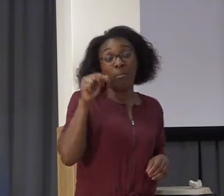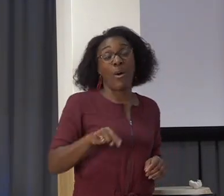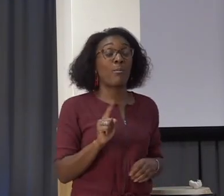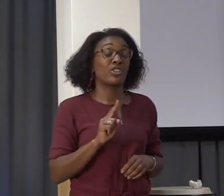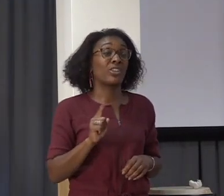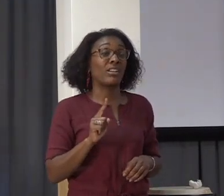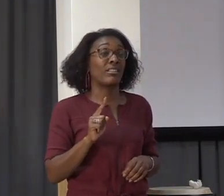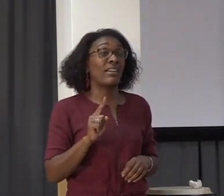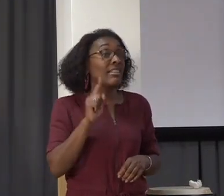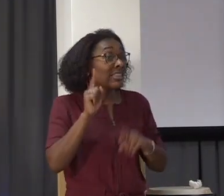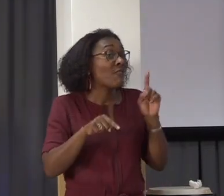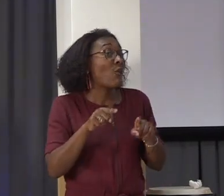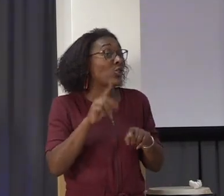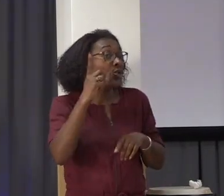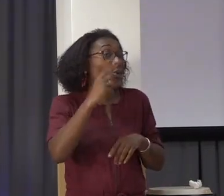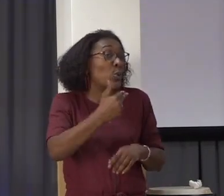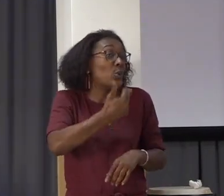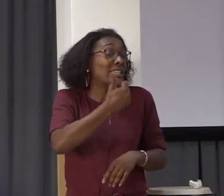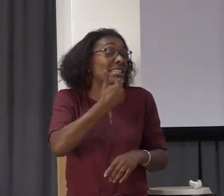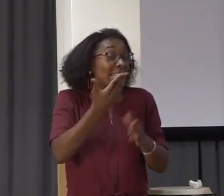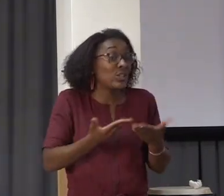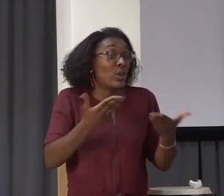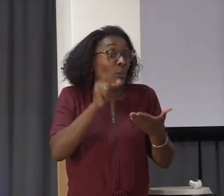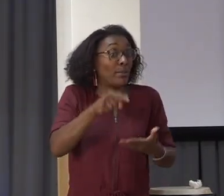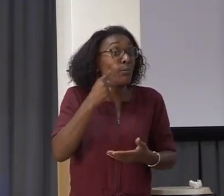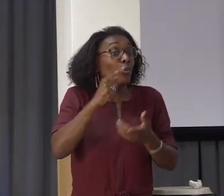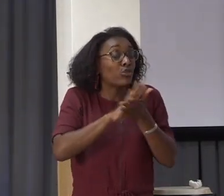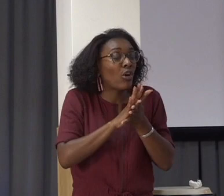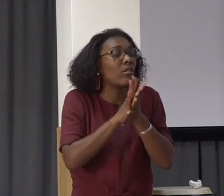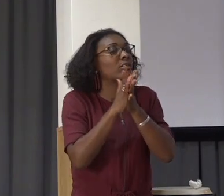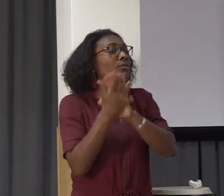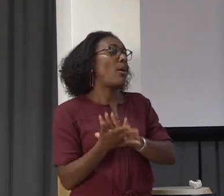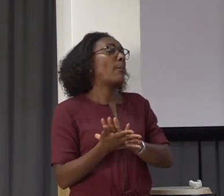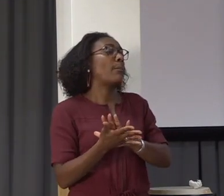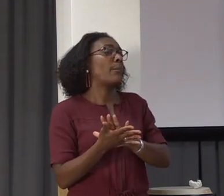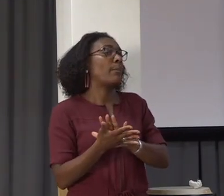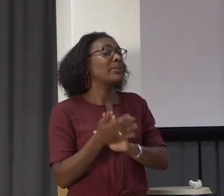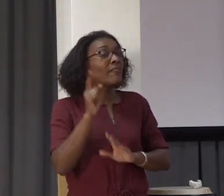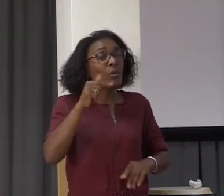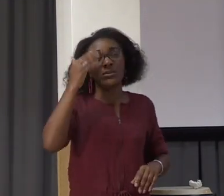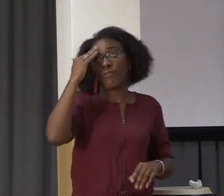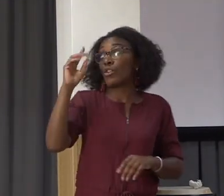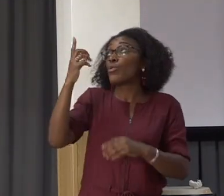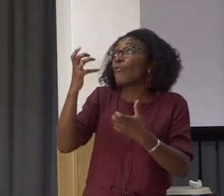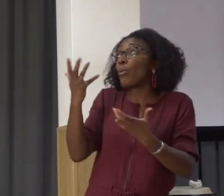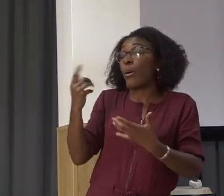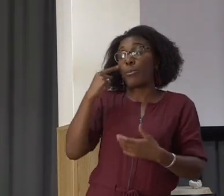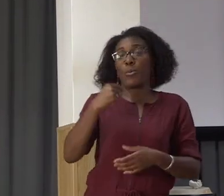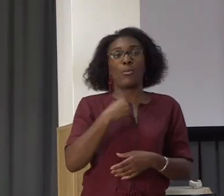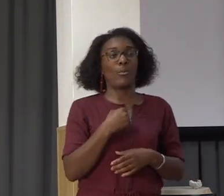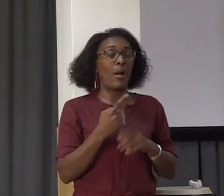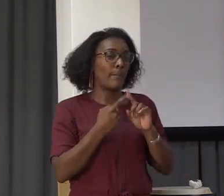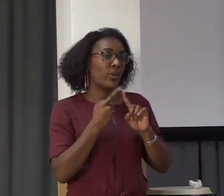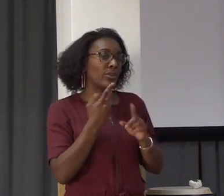le Seigneur va transformer les choses. Donc, c'est pour ça qu'il faut toujours savoir ce que Dieu veut pour nous.